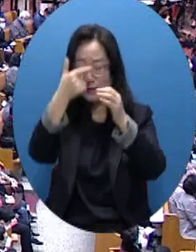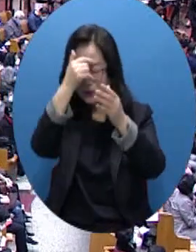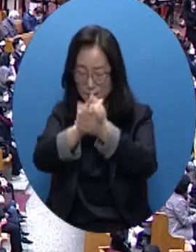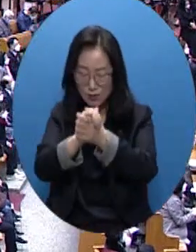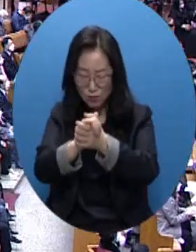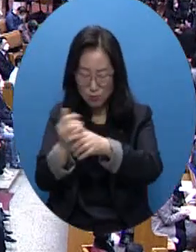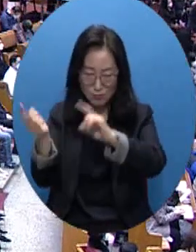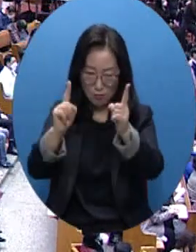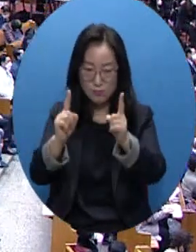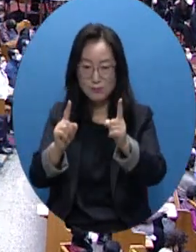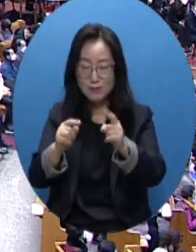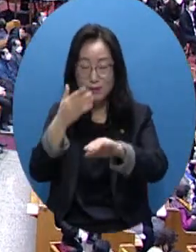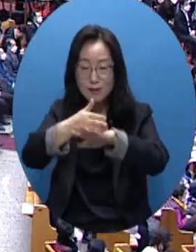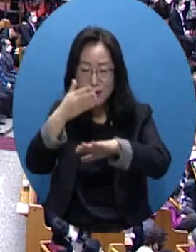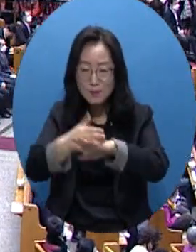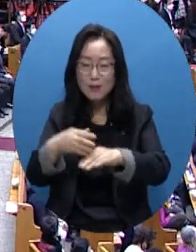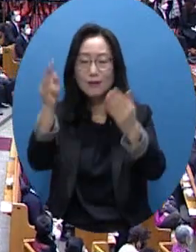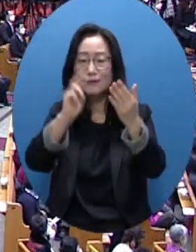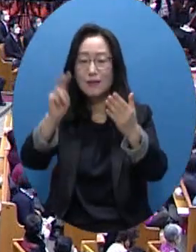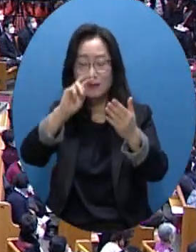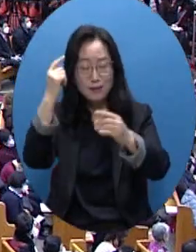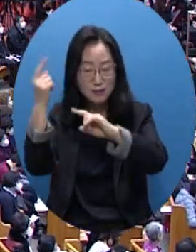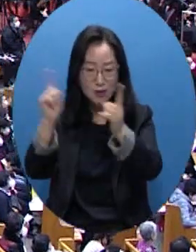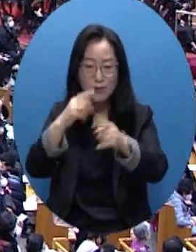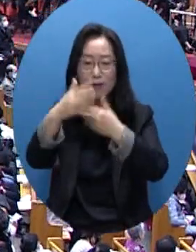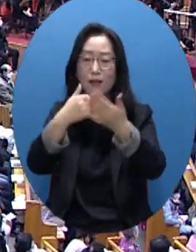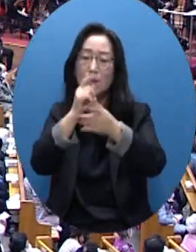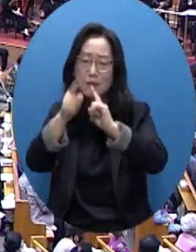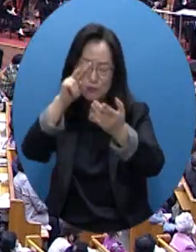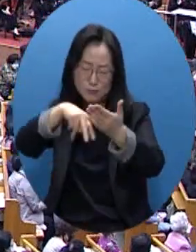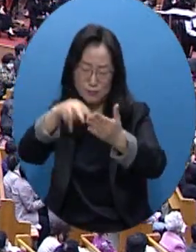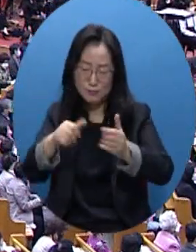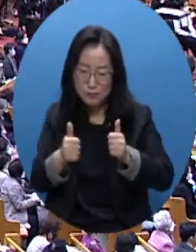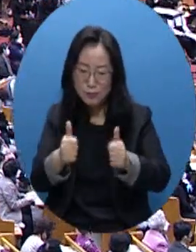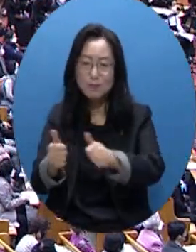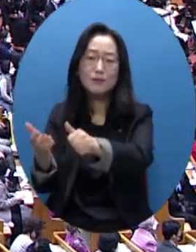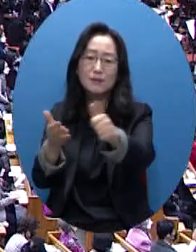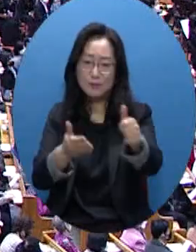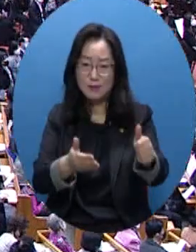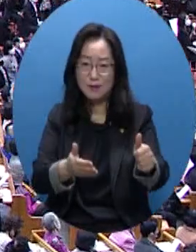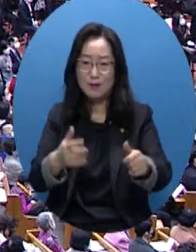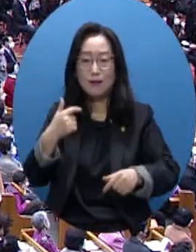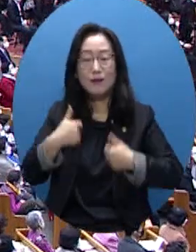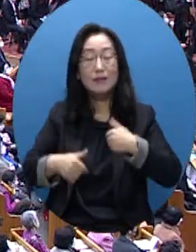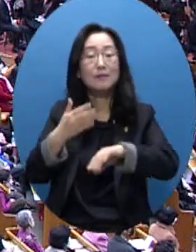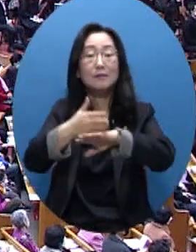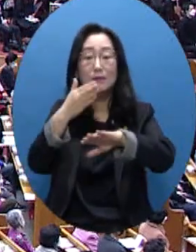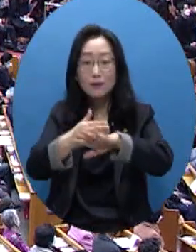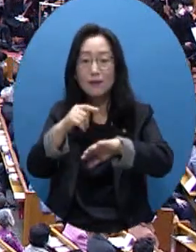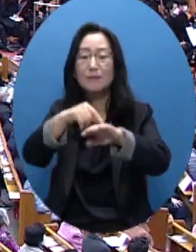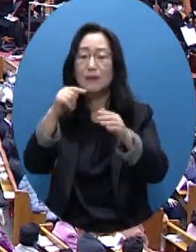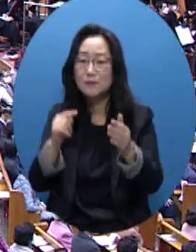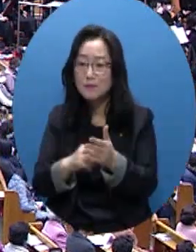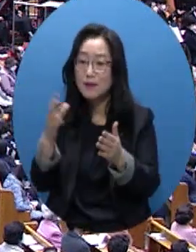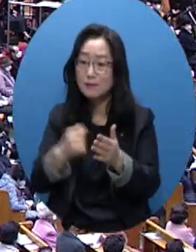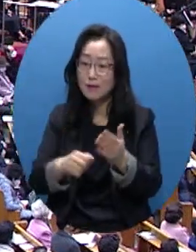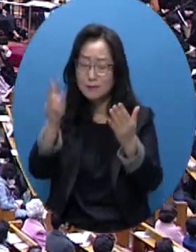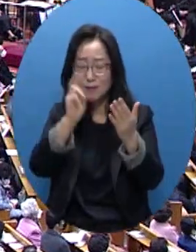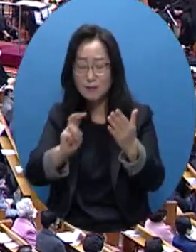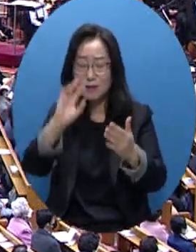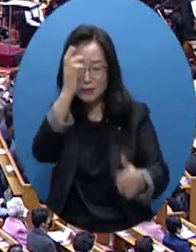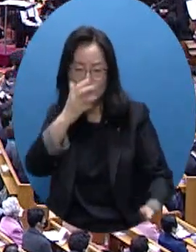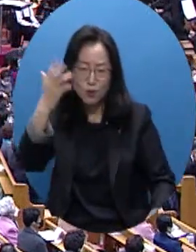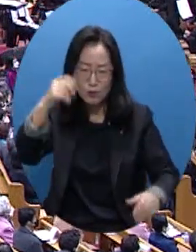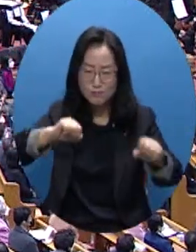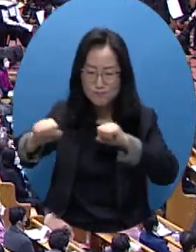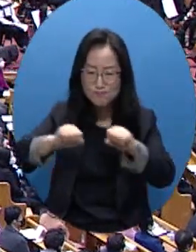감사로 껴 있고 찬 야 너 껴 있고 말씀으로 게임은 여름 되길 바랍니다 기법으로 감사함에 차량 할 때 성령이 없었습니다